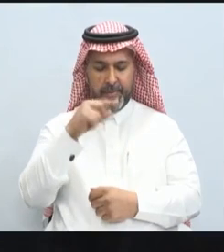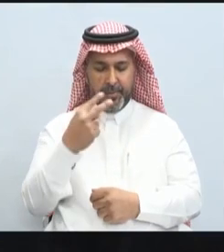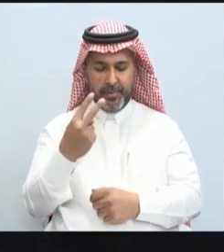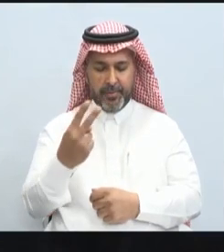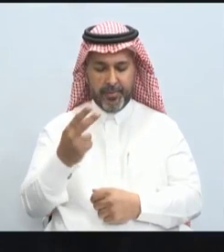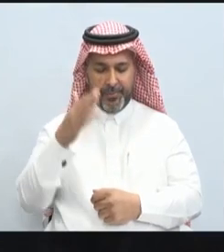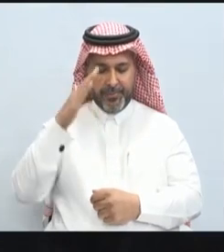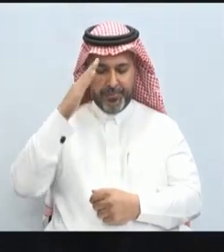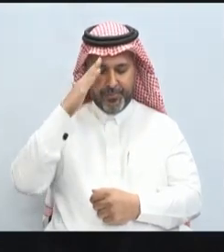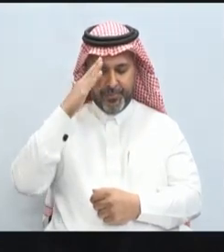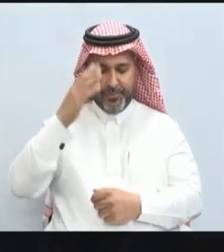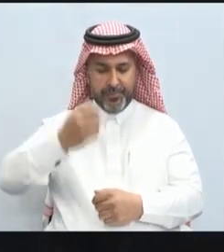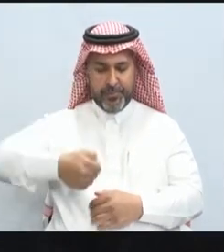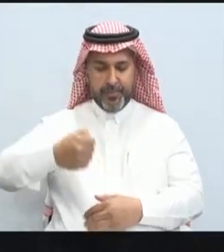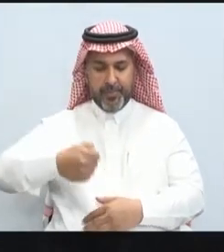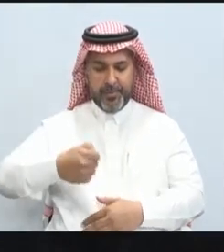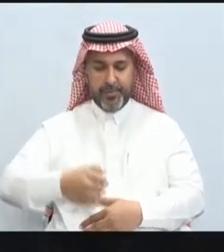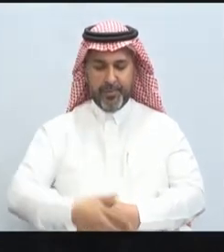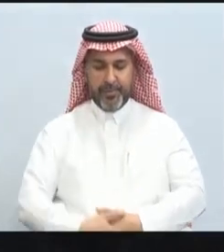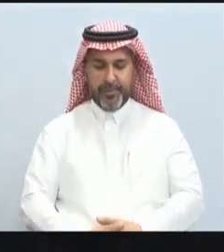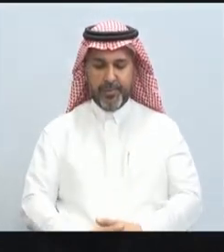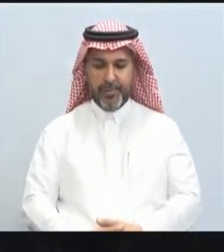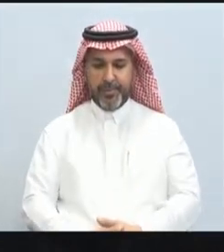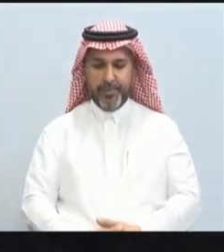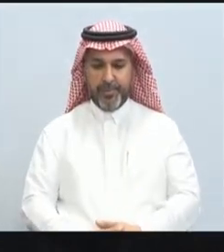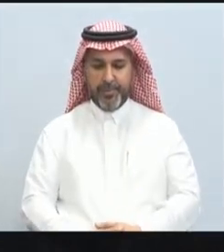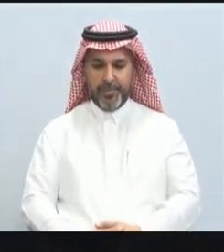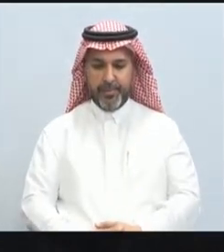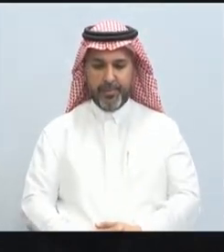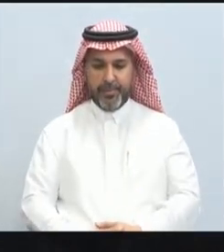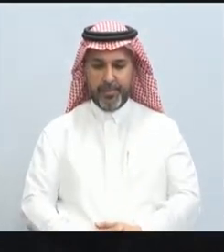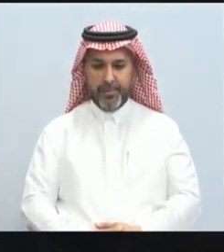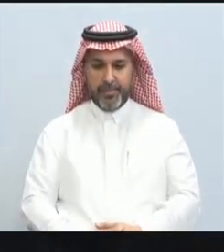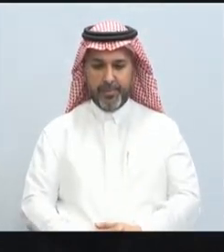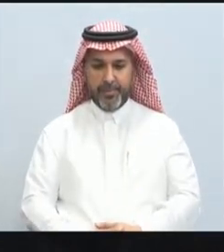قادمه باذن الله تعالى والسلام عليكم ورحمه الله وبركاته